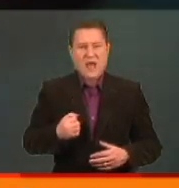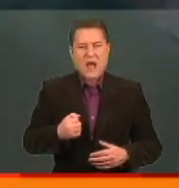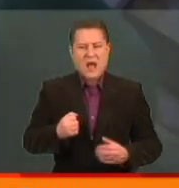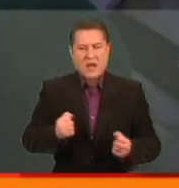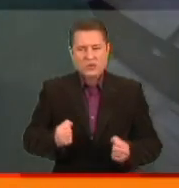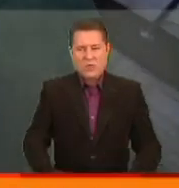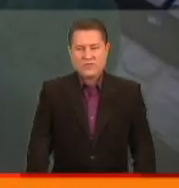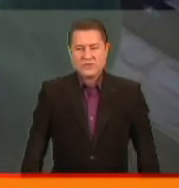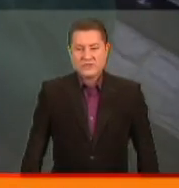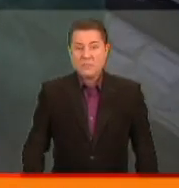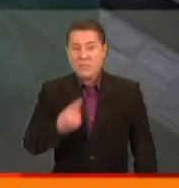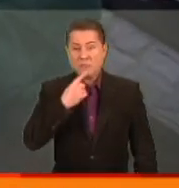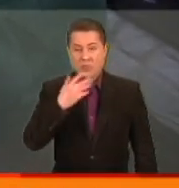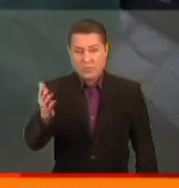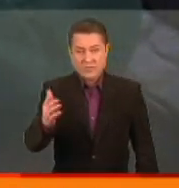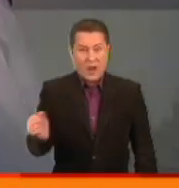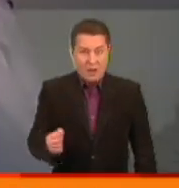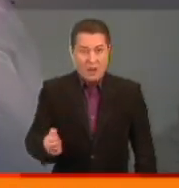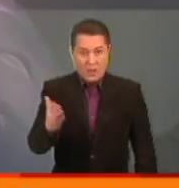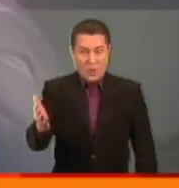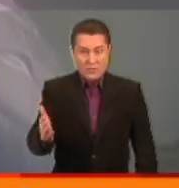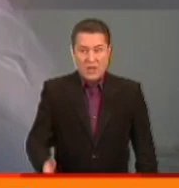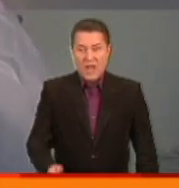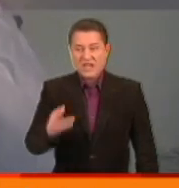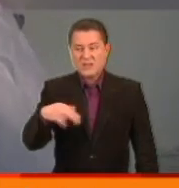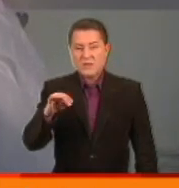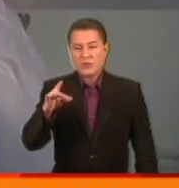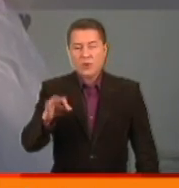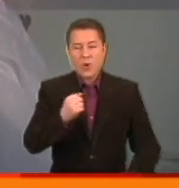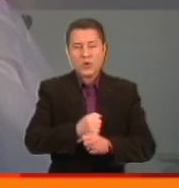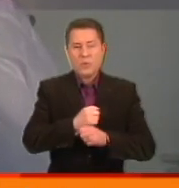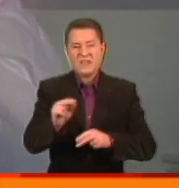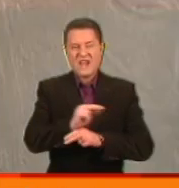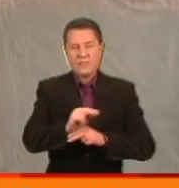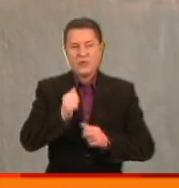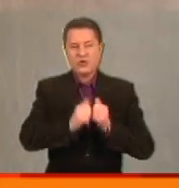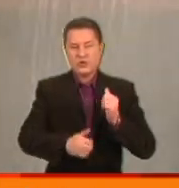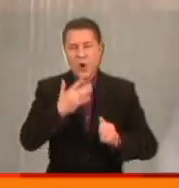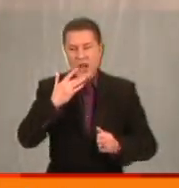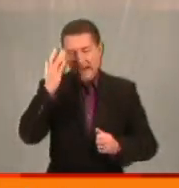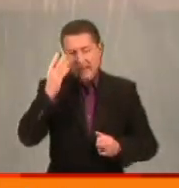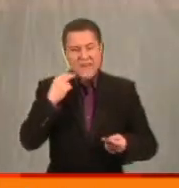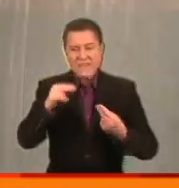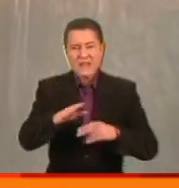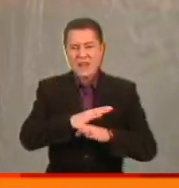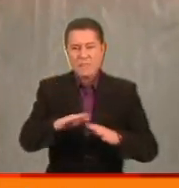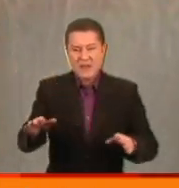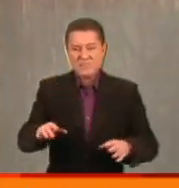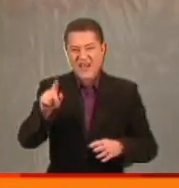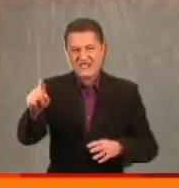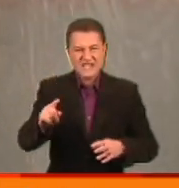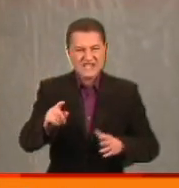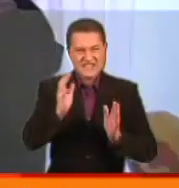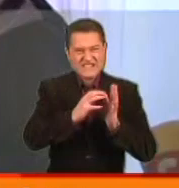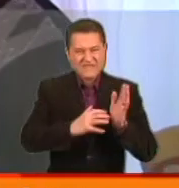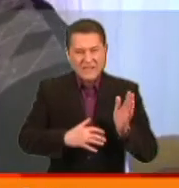руку. Боже, та вона холодна. Дмитро Веремеєнко робить ремонт щоліта. Не для поліпшення дизайну, а через цвіль